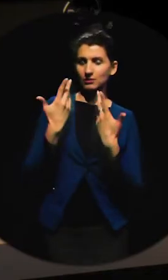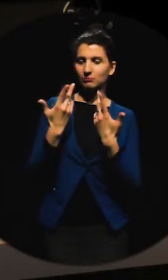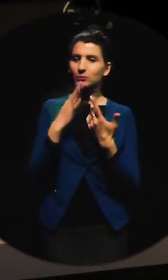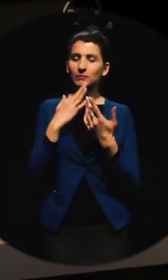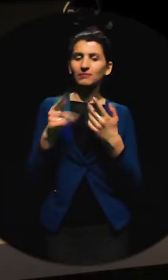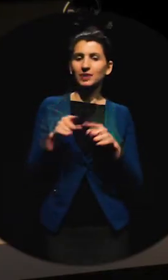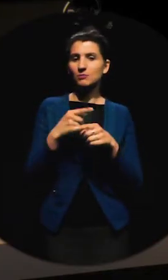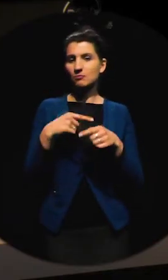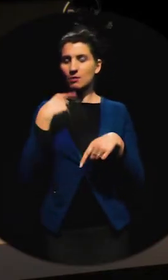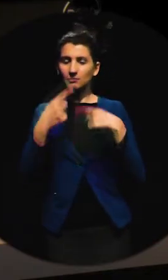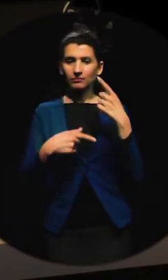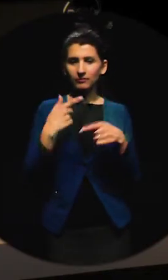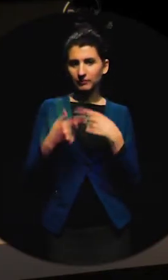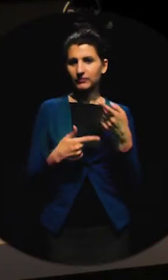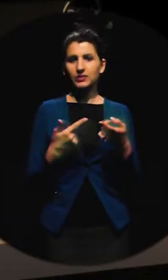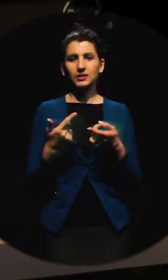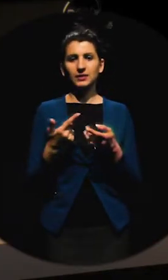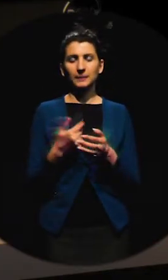poprzez wypowiadanie